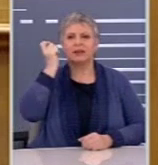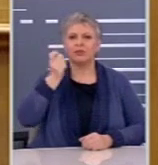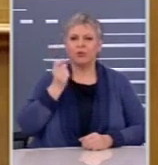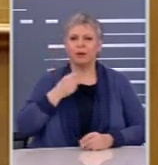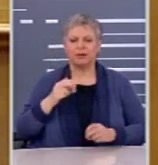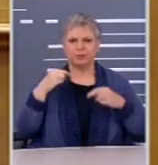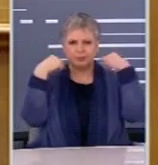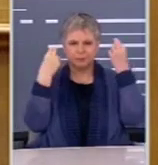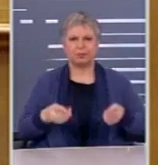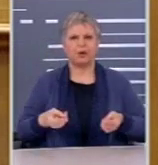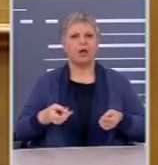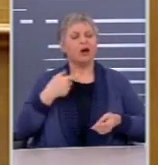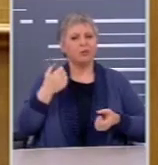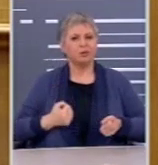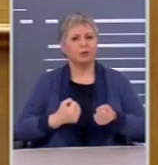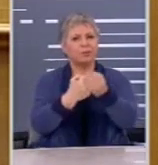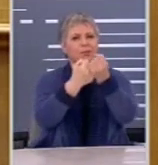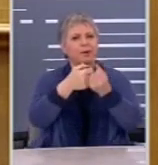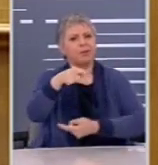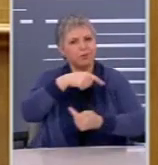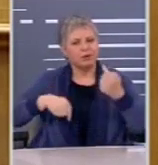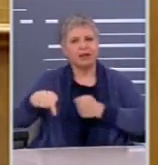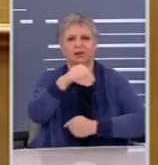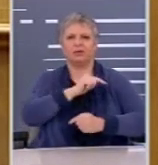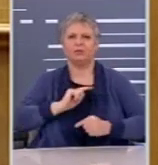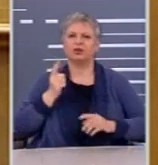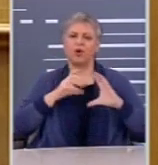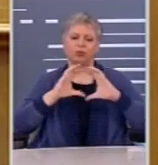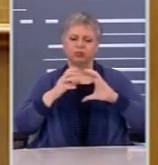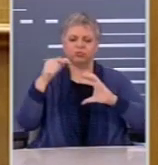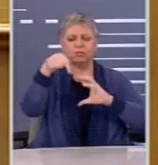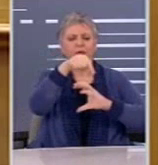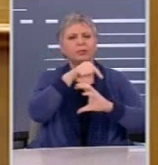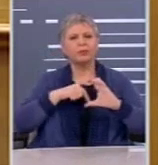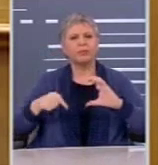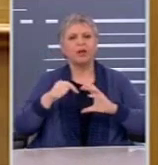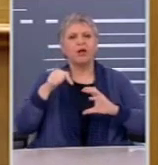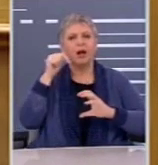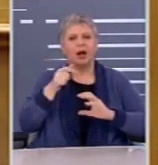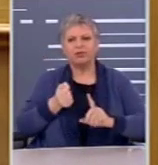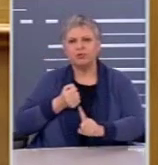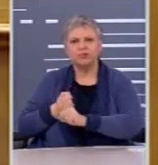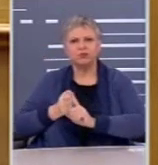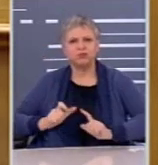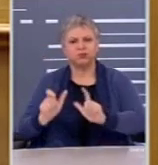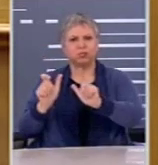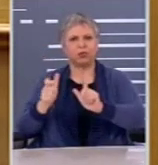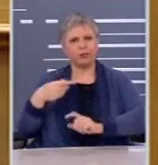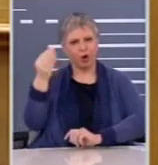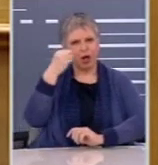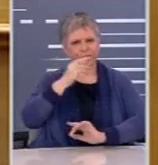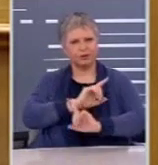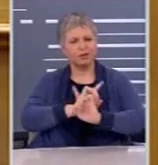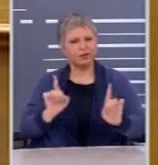τις γυναίκες όλου του κόσμου που πάλεψαν και παλεύουν ενάντια στην εκμετάλλευση ανθρώπου από άνθρωπο και στις πολλαπλές εκφάνσεις αυτής